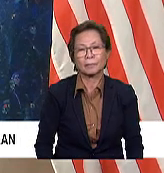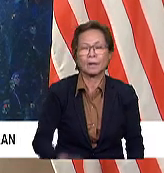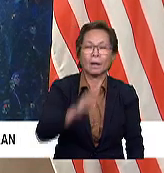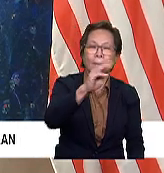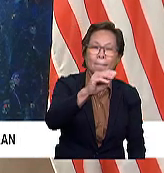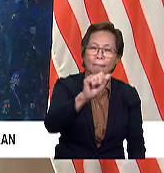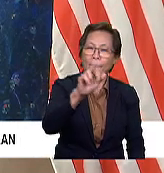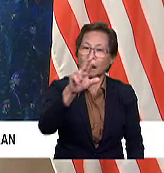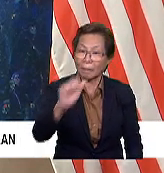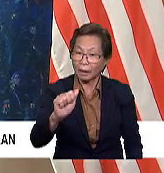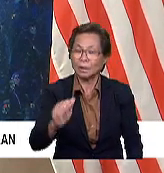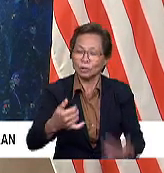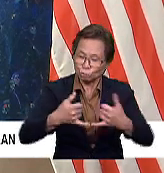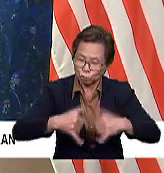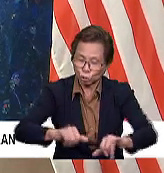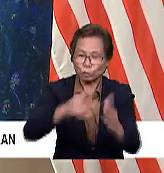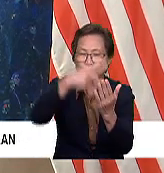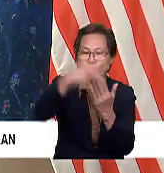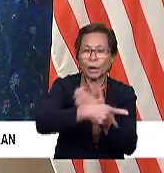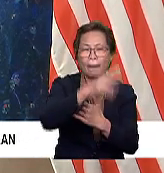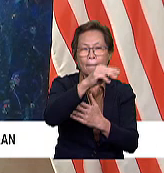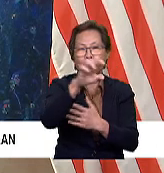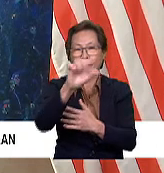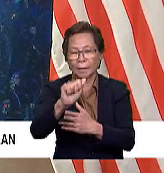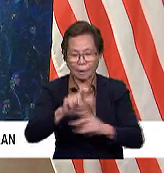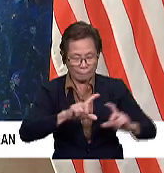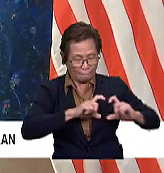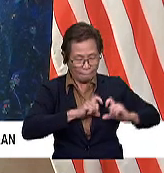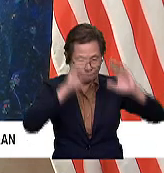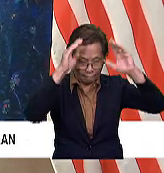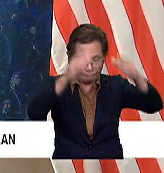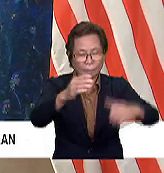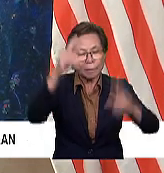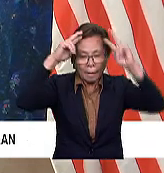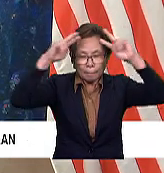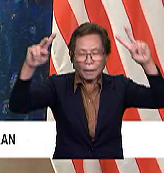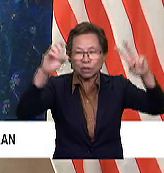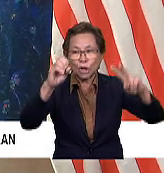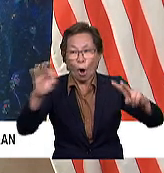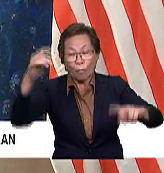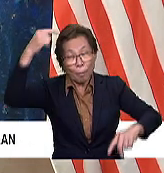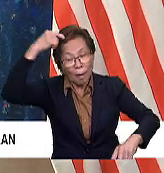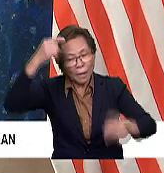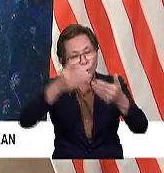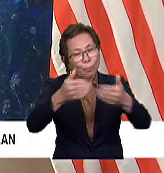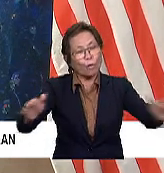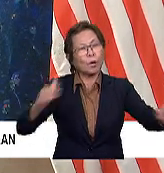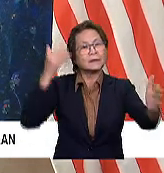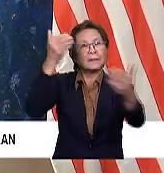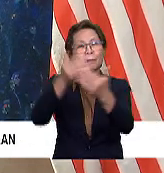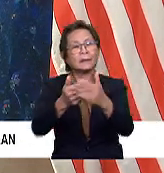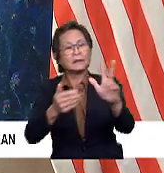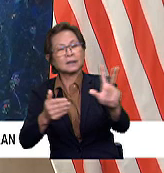marah pula agar meneruskan program marah prihatin piece of Mind yang dibuka sehingga